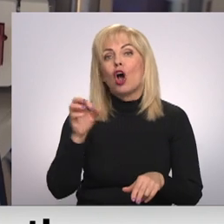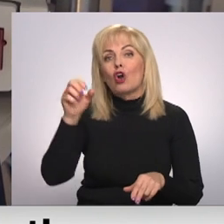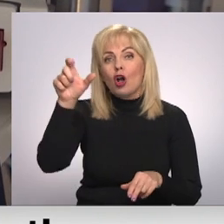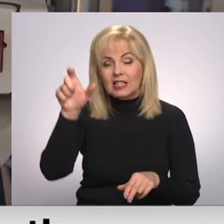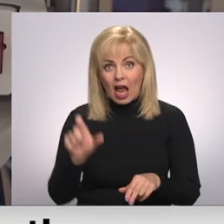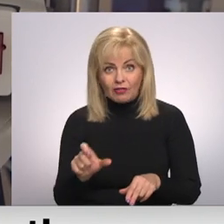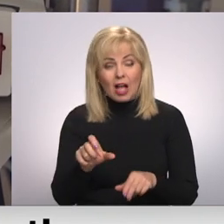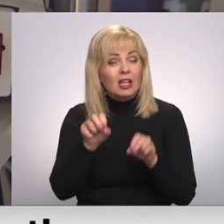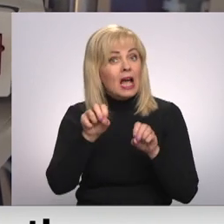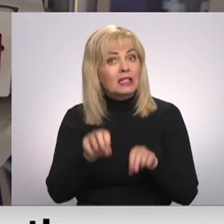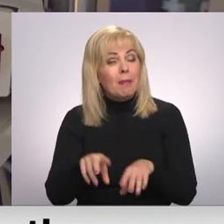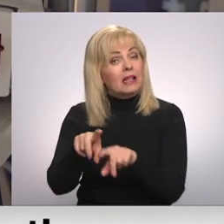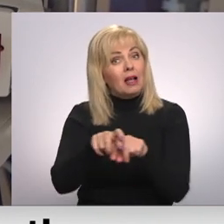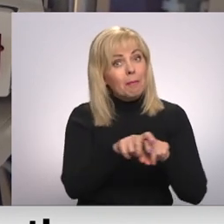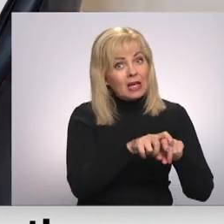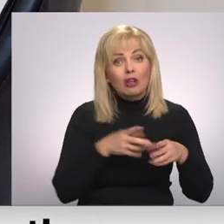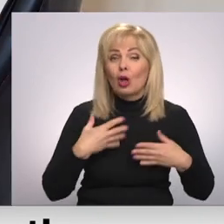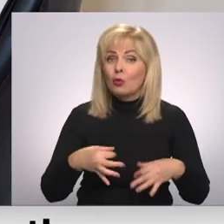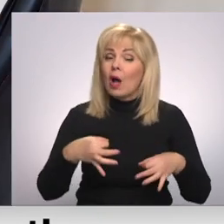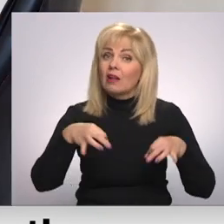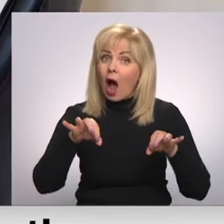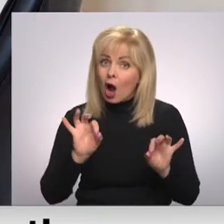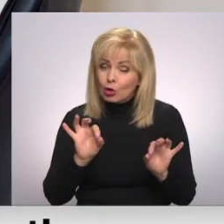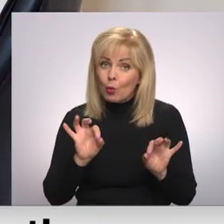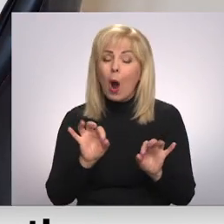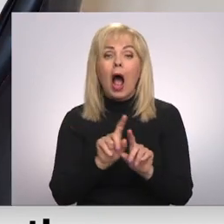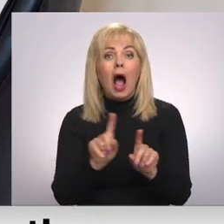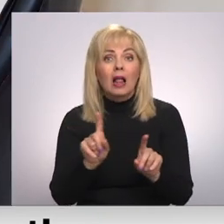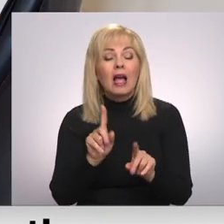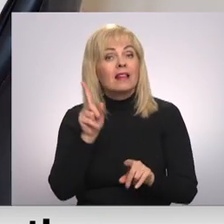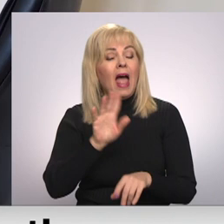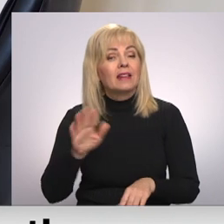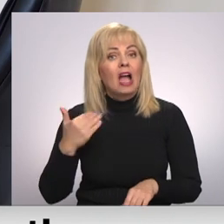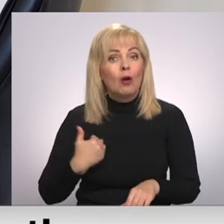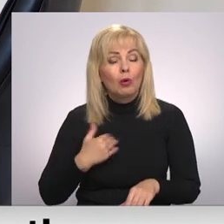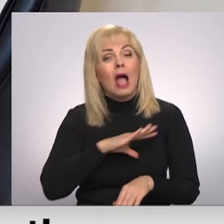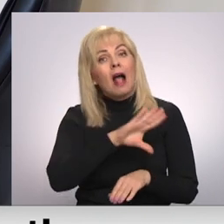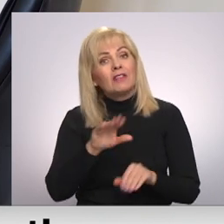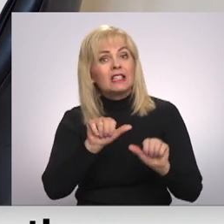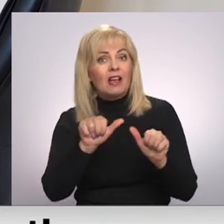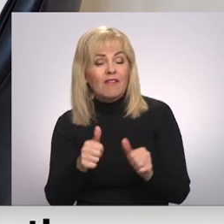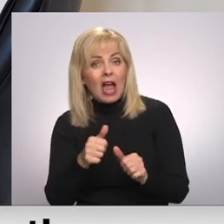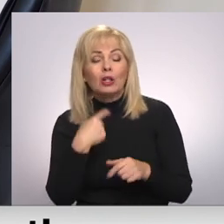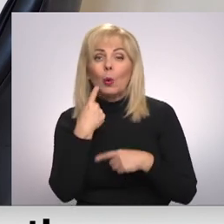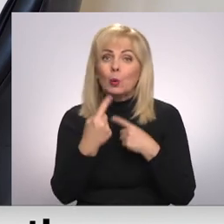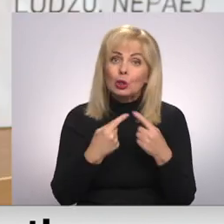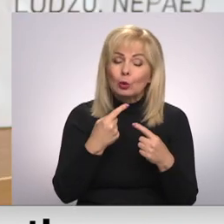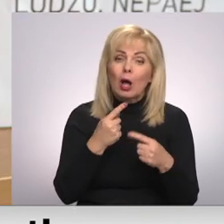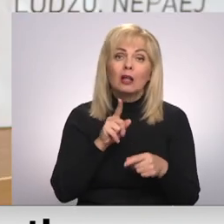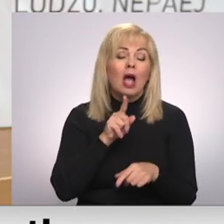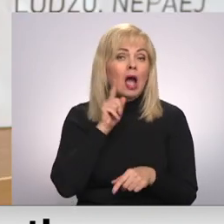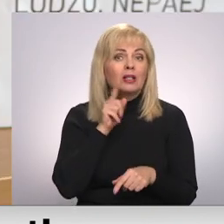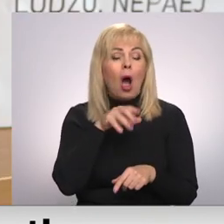atzīst, ka speciālistu piesaisti ir aktuāli ne tikai Kuldīgai, tāpēc visas metodes, kā tiek uzrunāti jaunie vai jau ilgāku